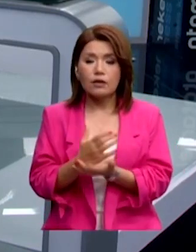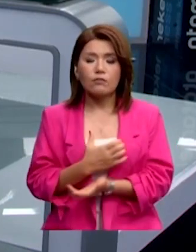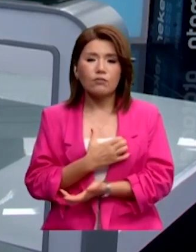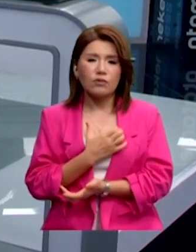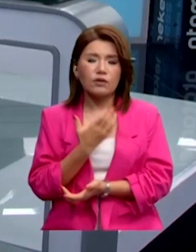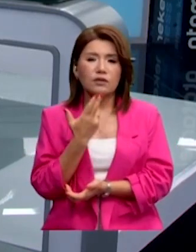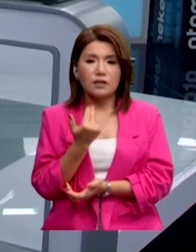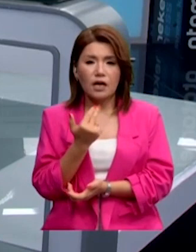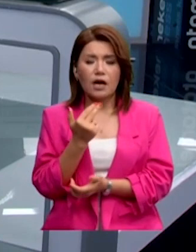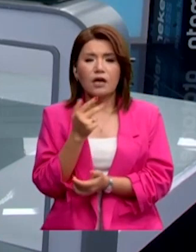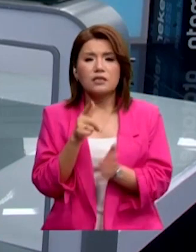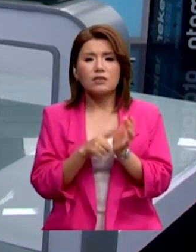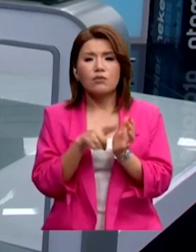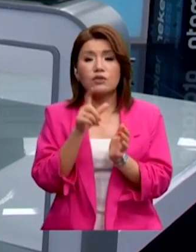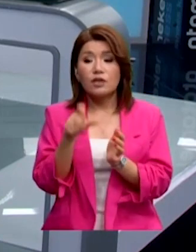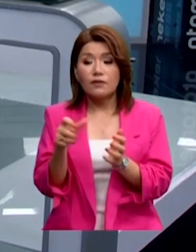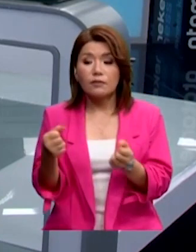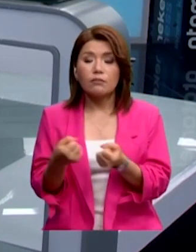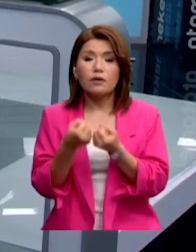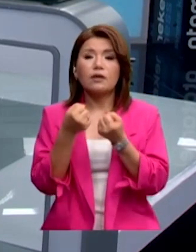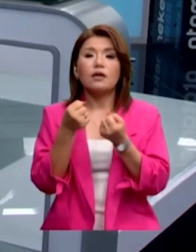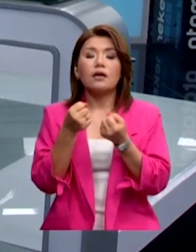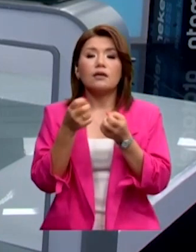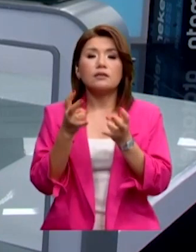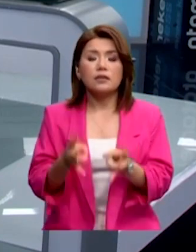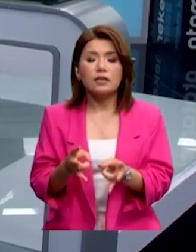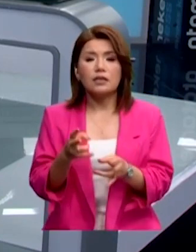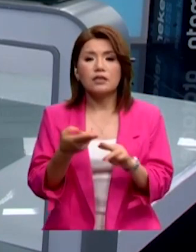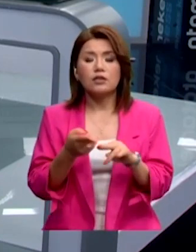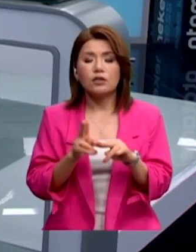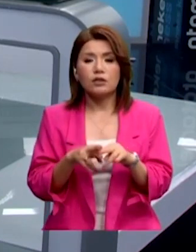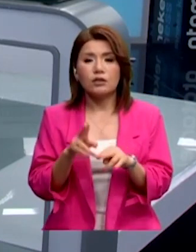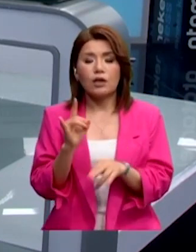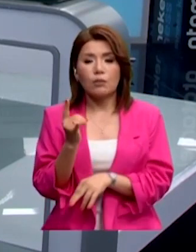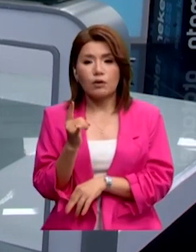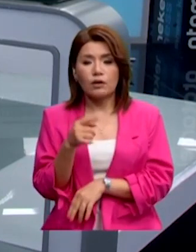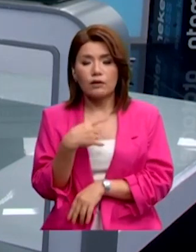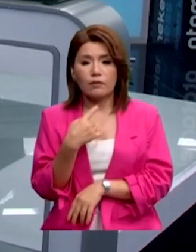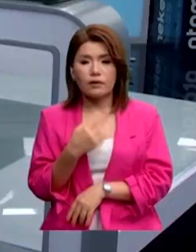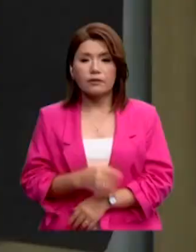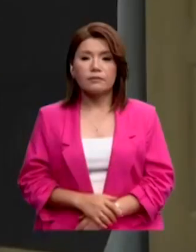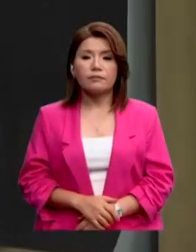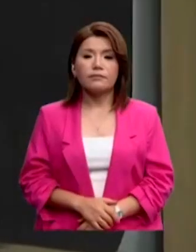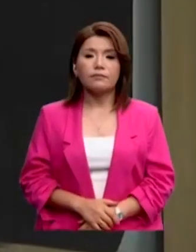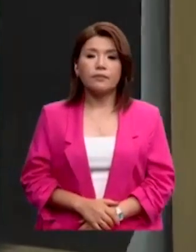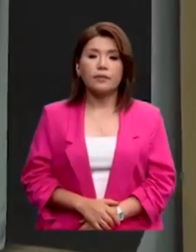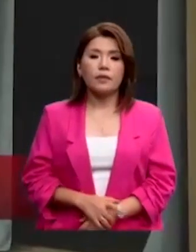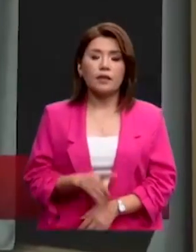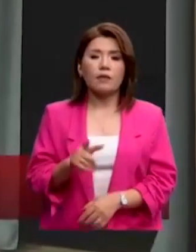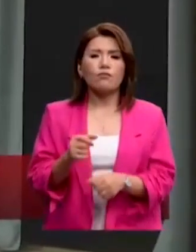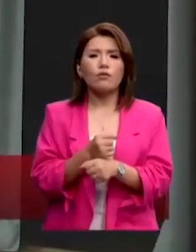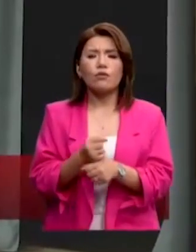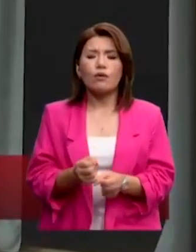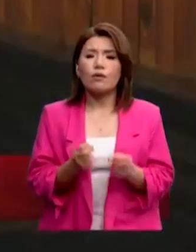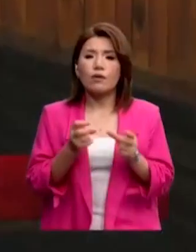звучит, но каждый седьмой пострадавший – это ребенок. Детали в материале Айсайуле Байгазиной. Свыше 100 преступлений в